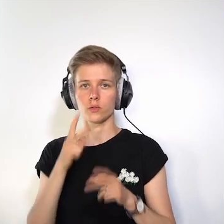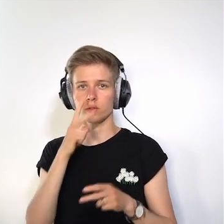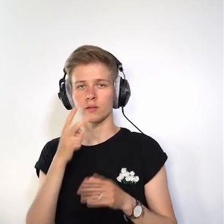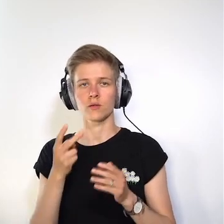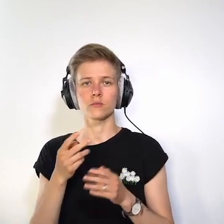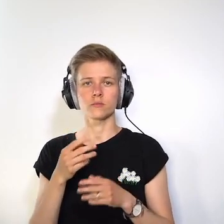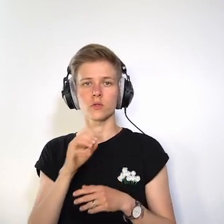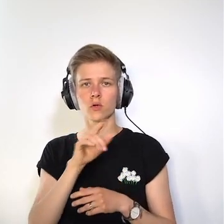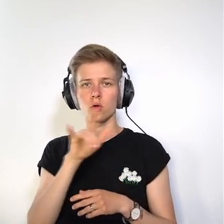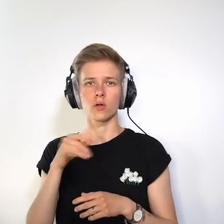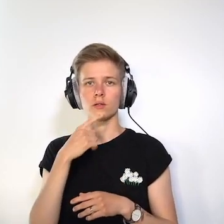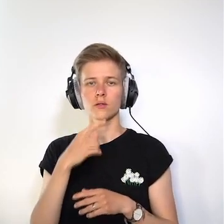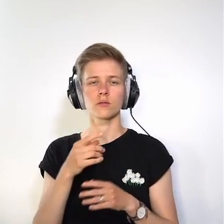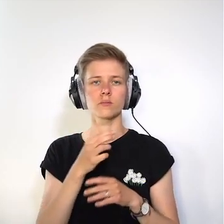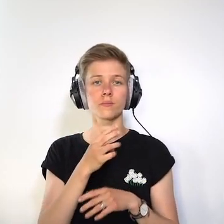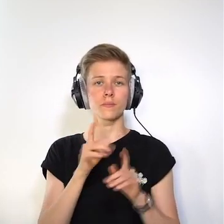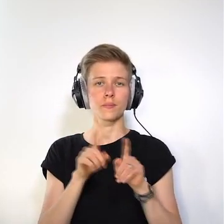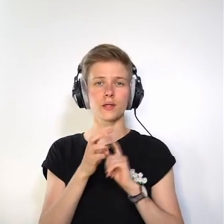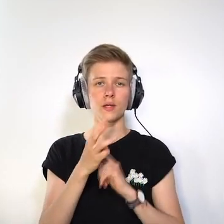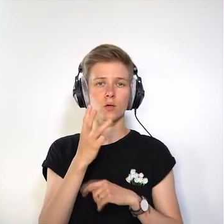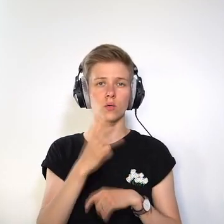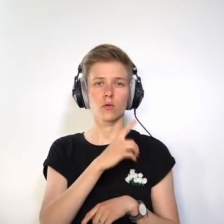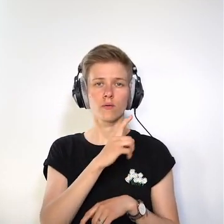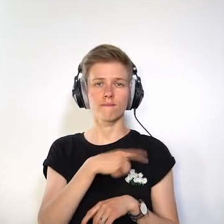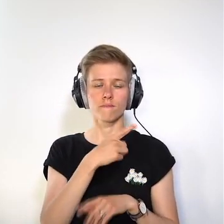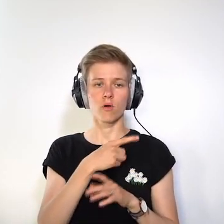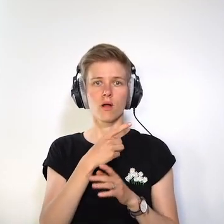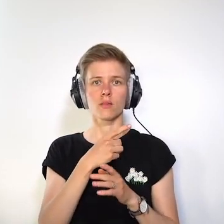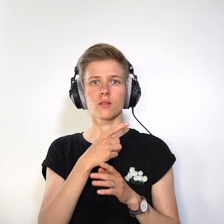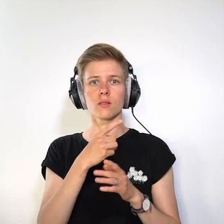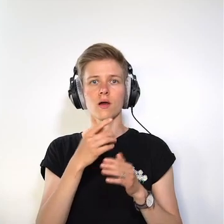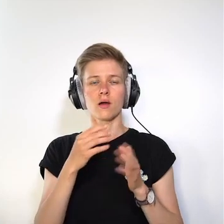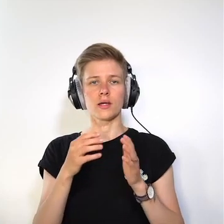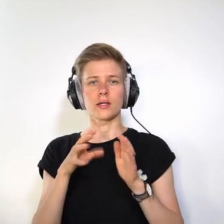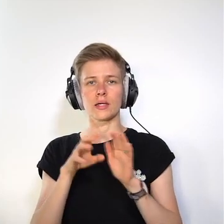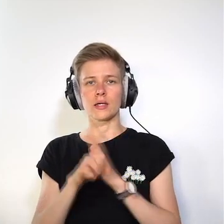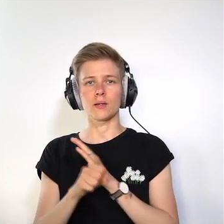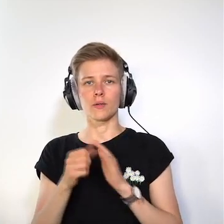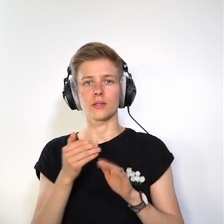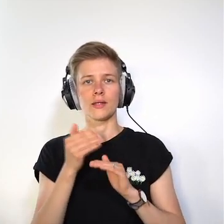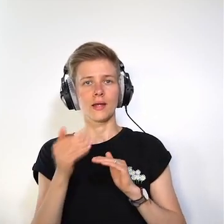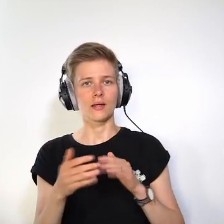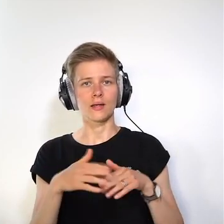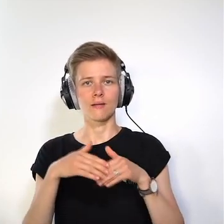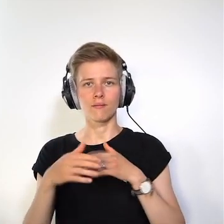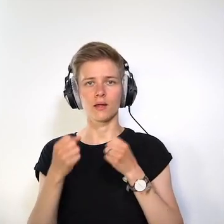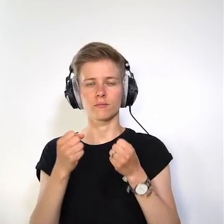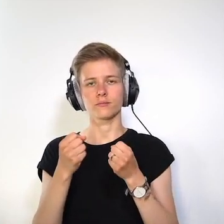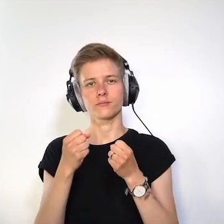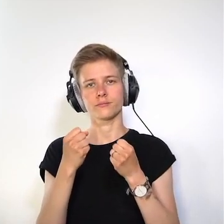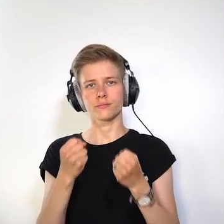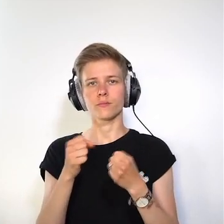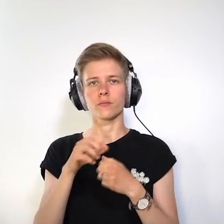sitten melkein 3 vuosikymmentä homoseksuaalisuuden kriminalisoinnin jälkeen voimassa tämä niin sanottu kehotuskielto, eli kielto